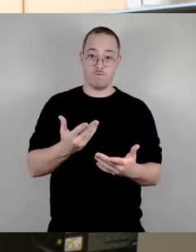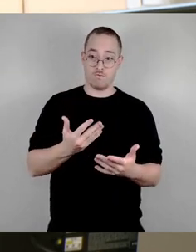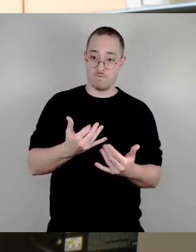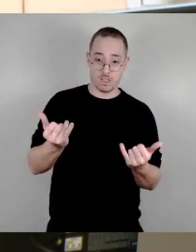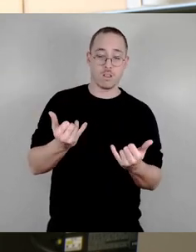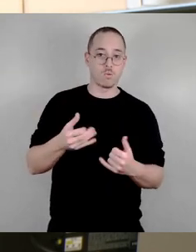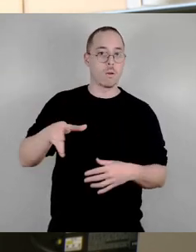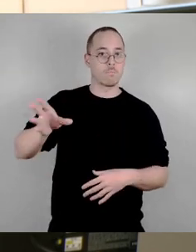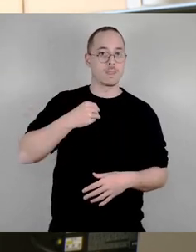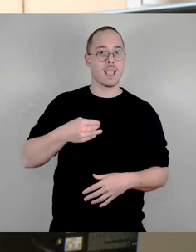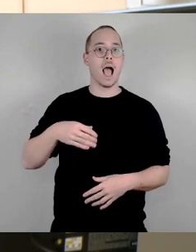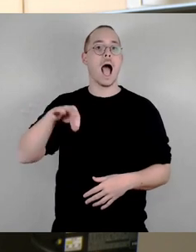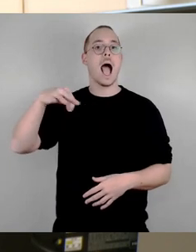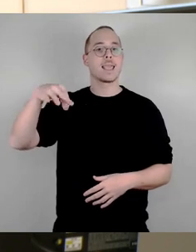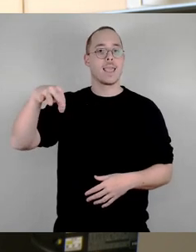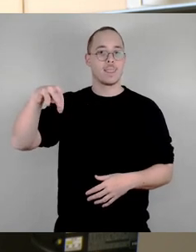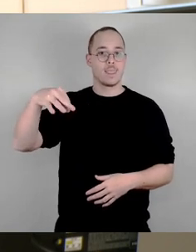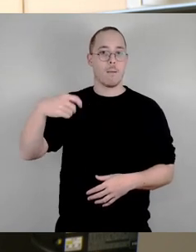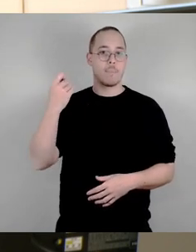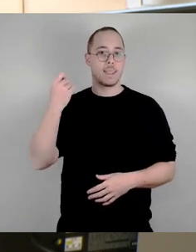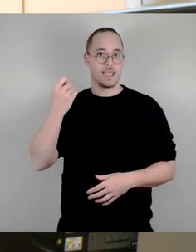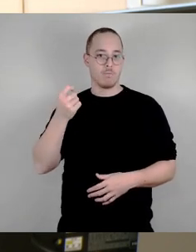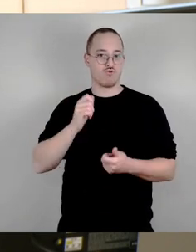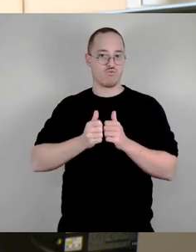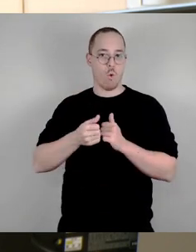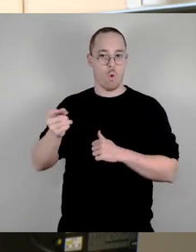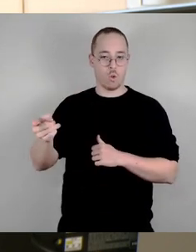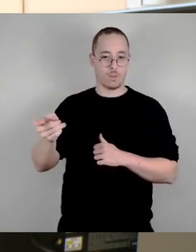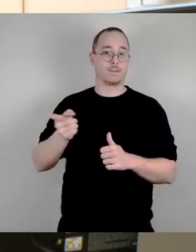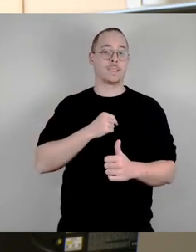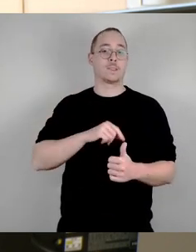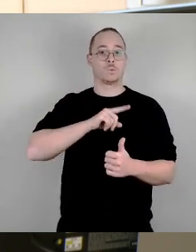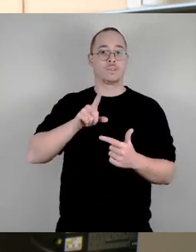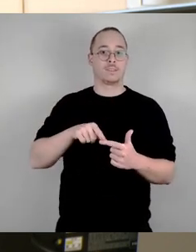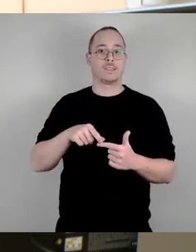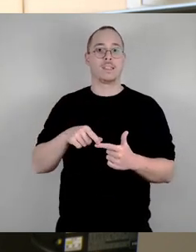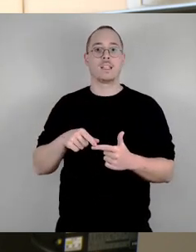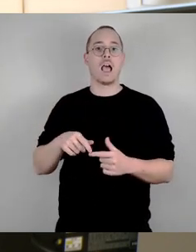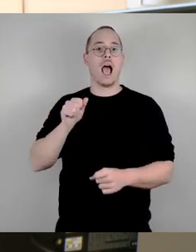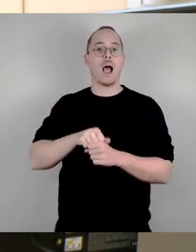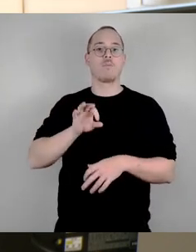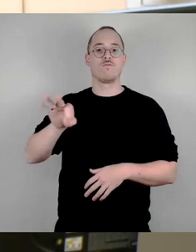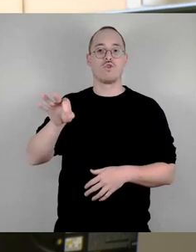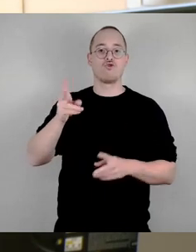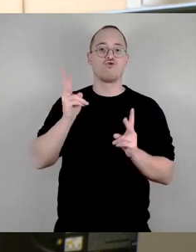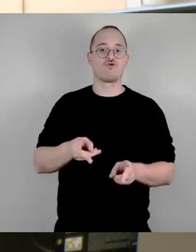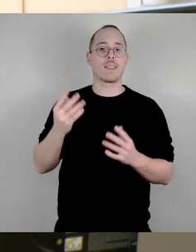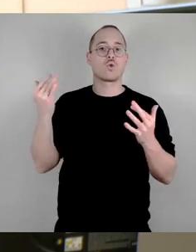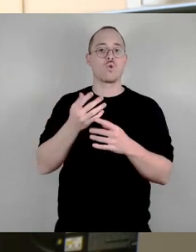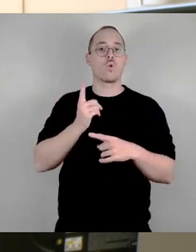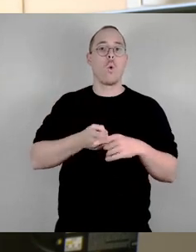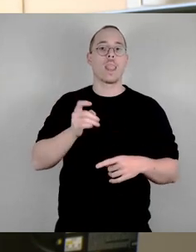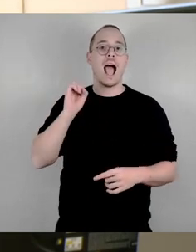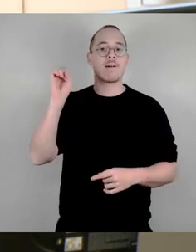dem zuständigen Amt für Stadtgrün und Abfallwirtschaft diskutiert. Und was mich sehr gefreut hat, ist, dass die Verwaltung